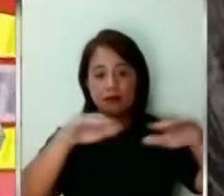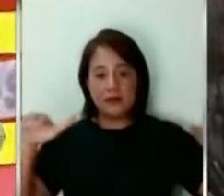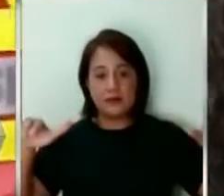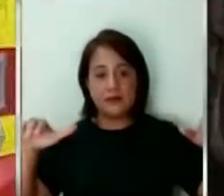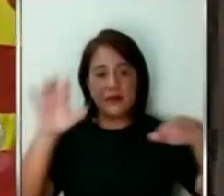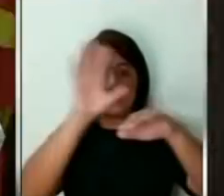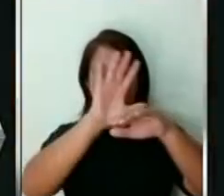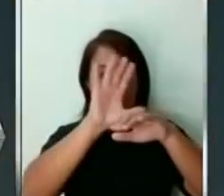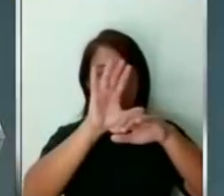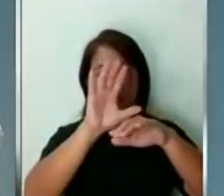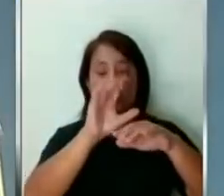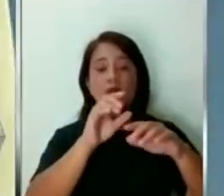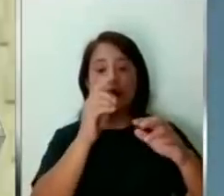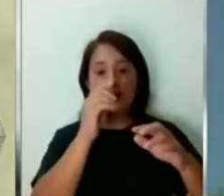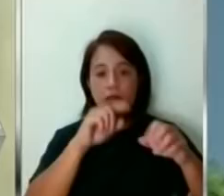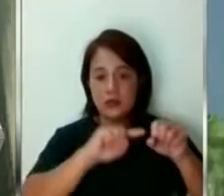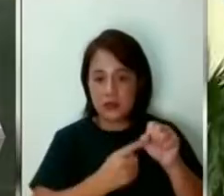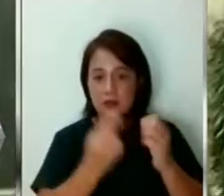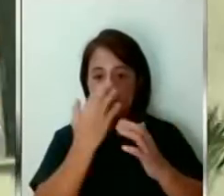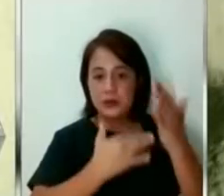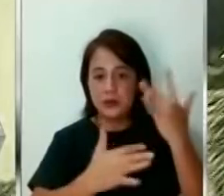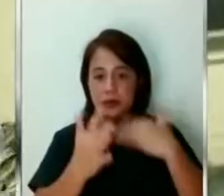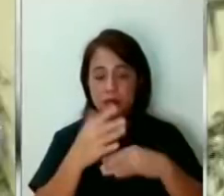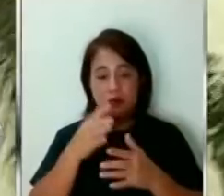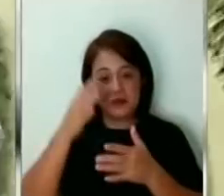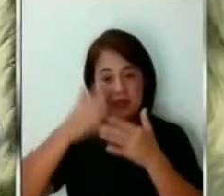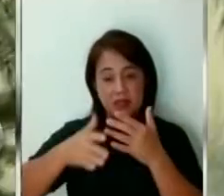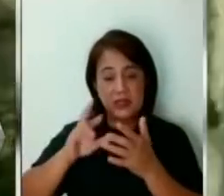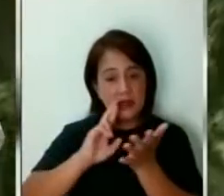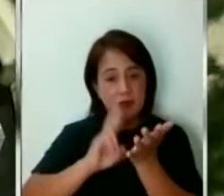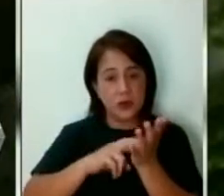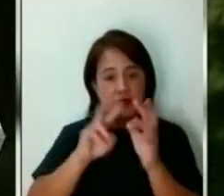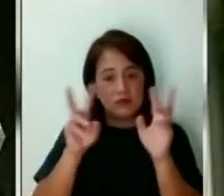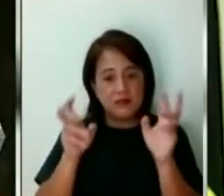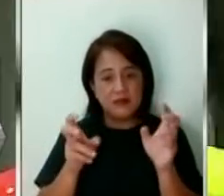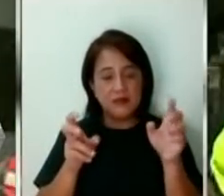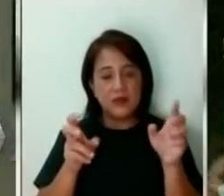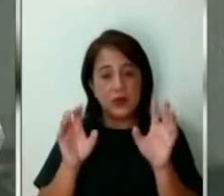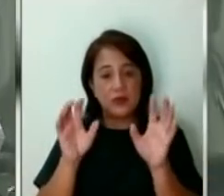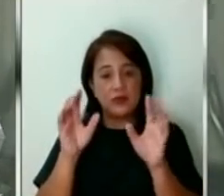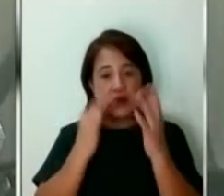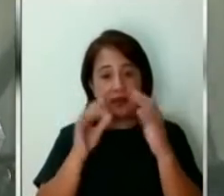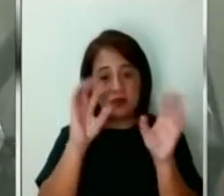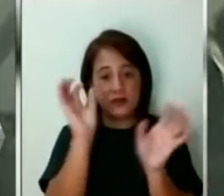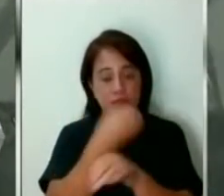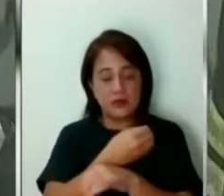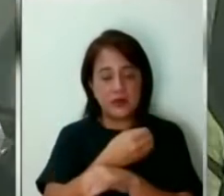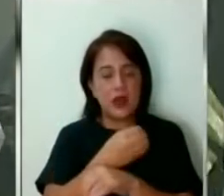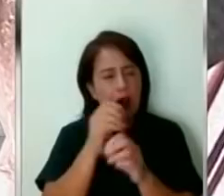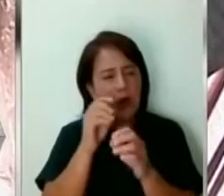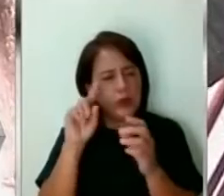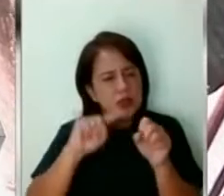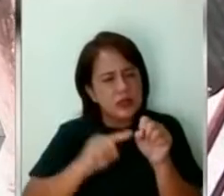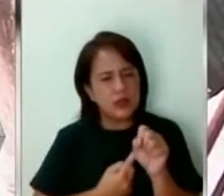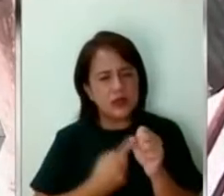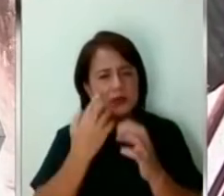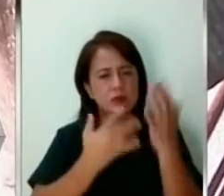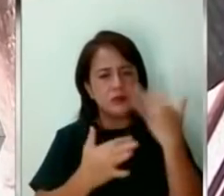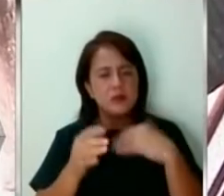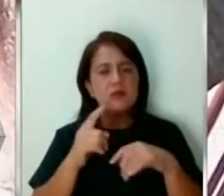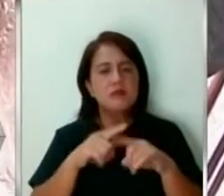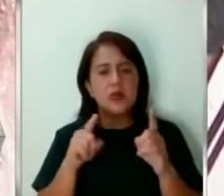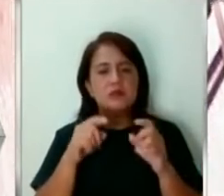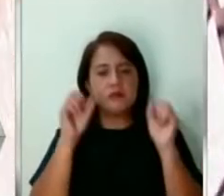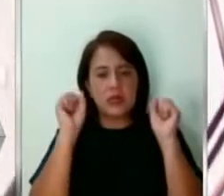apoy. Wala pang final report ang Manila Fire District kaugnay ng sanhi ng sunog, pero posible raw itong problema sa linya ng